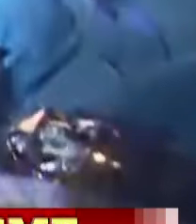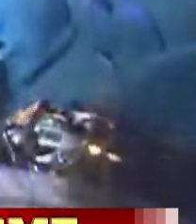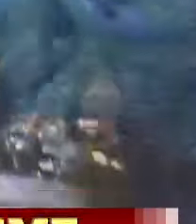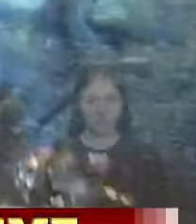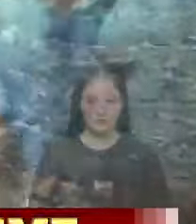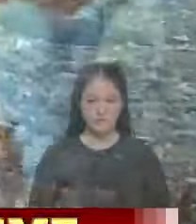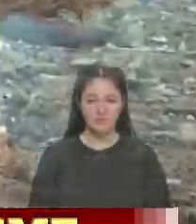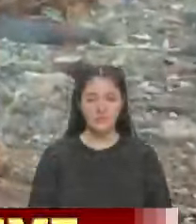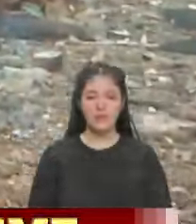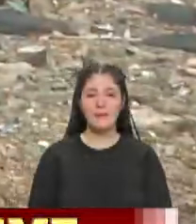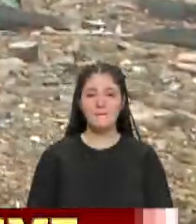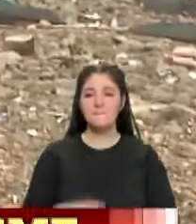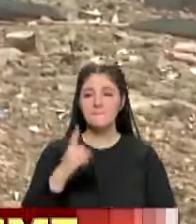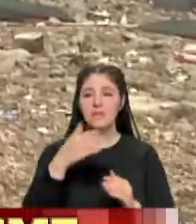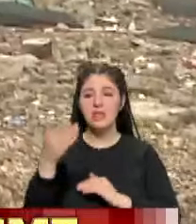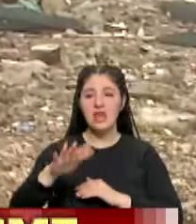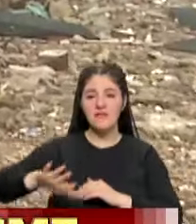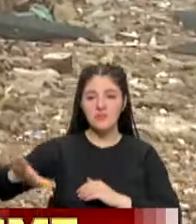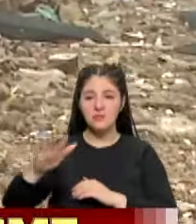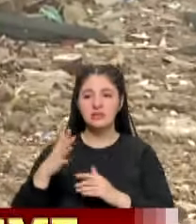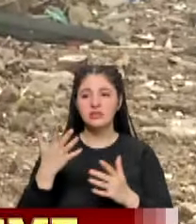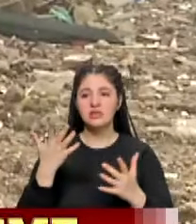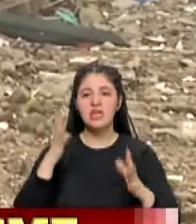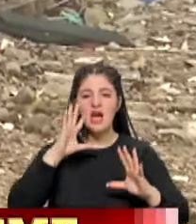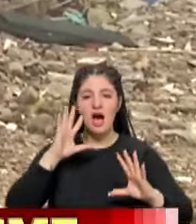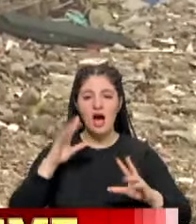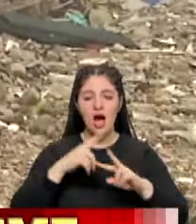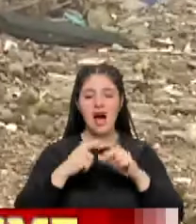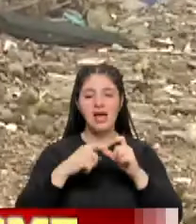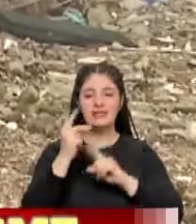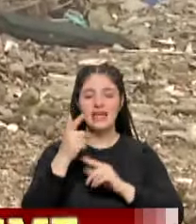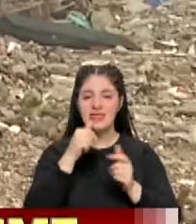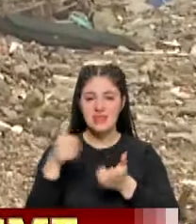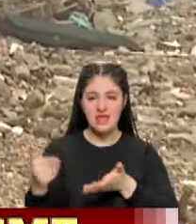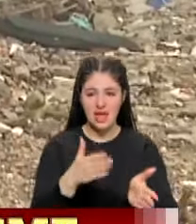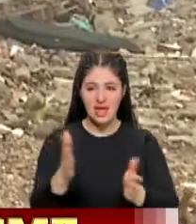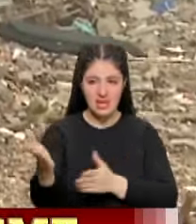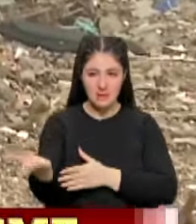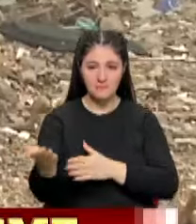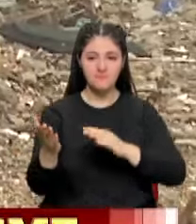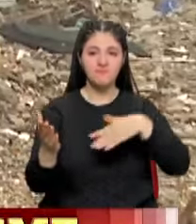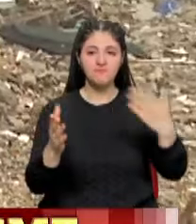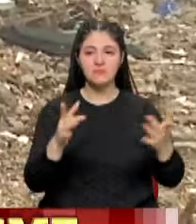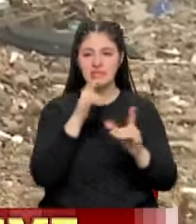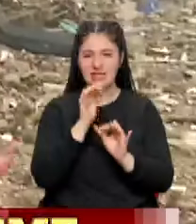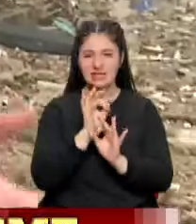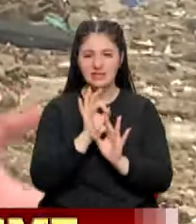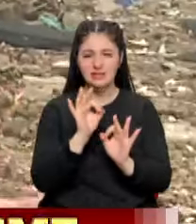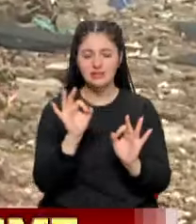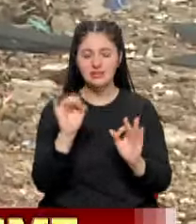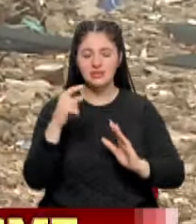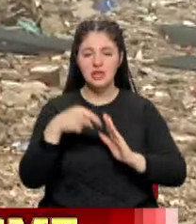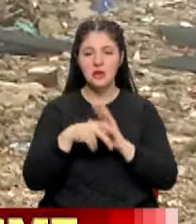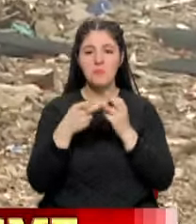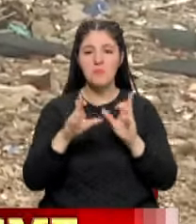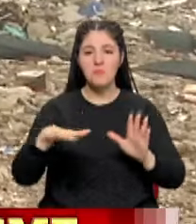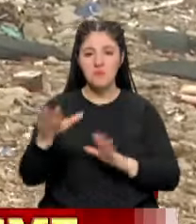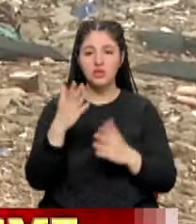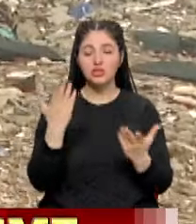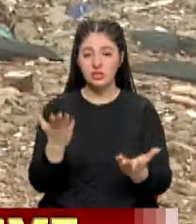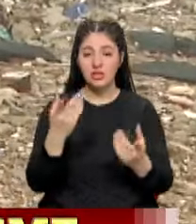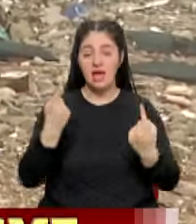Bir tarafımız Asi Nehri, diğer tarafımız sessiz, derin bir boşluk.